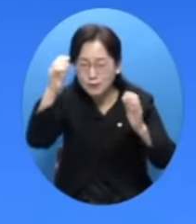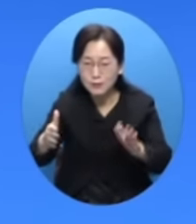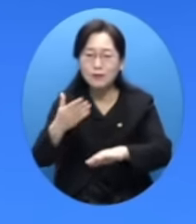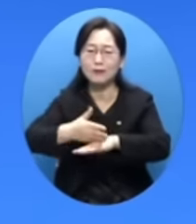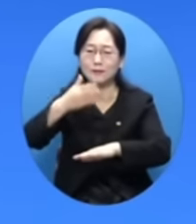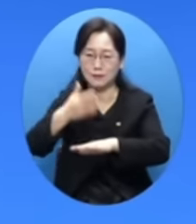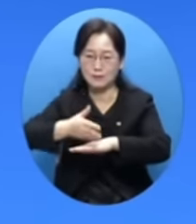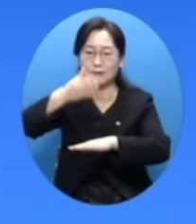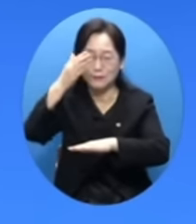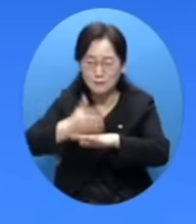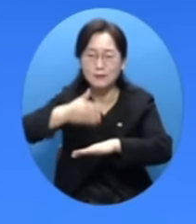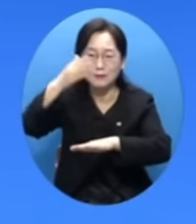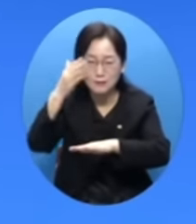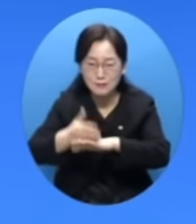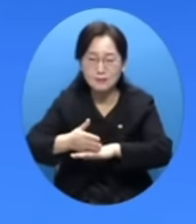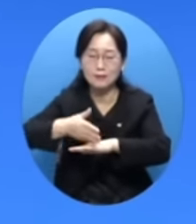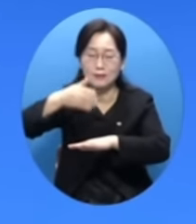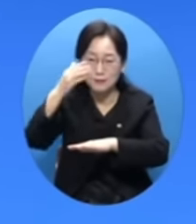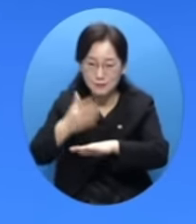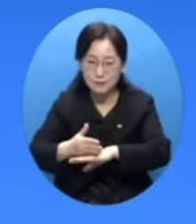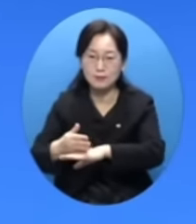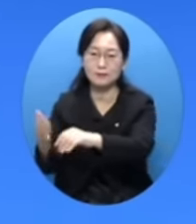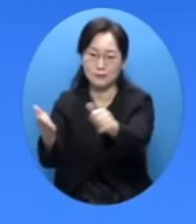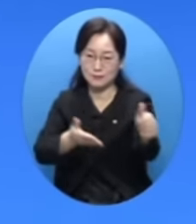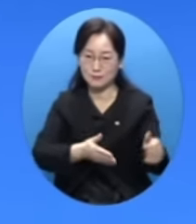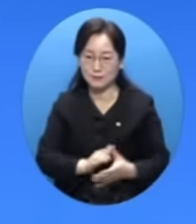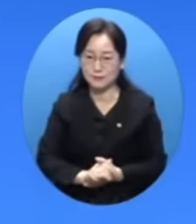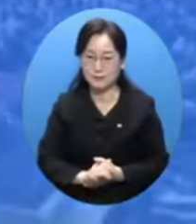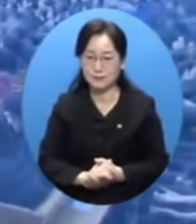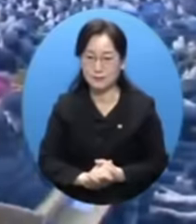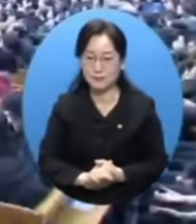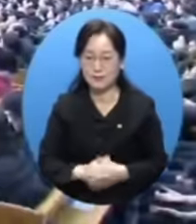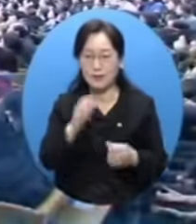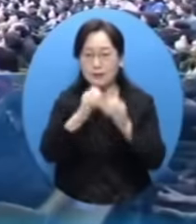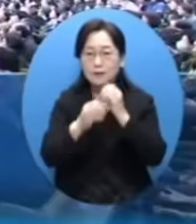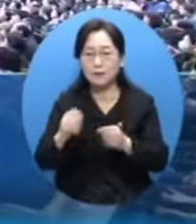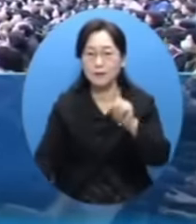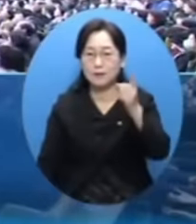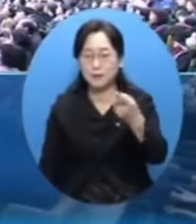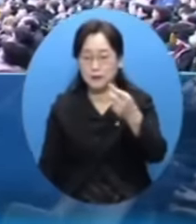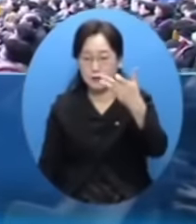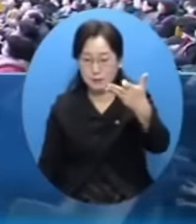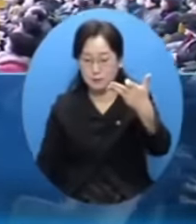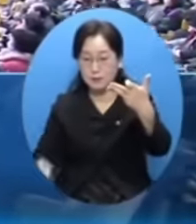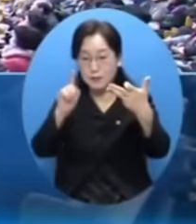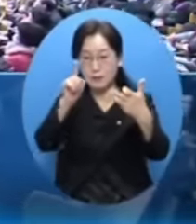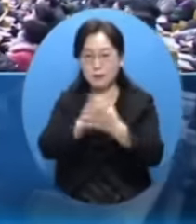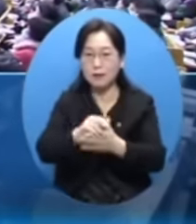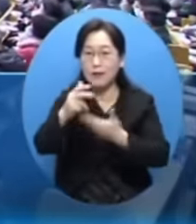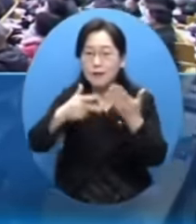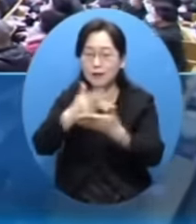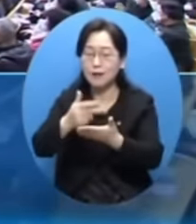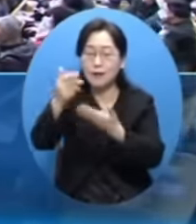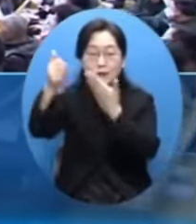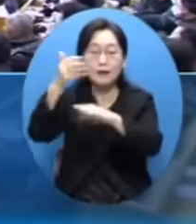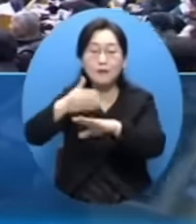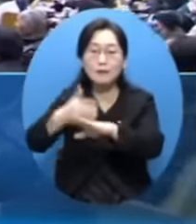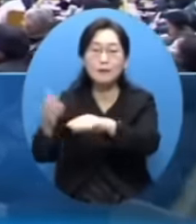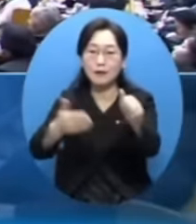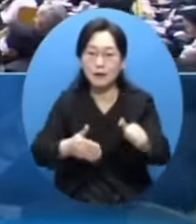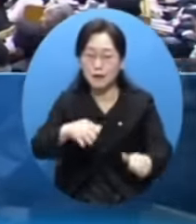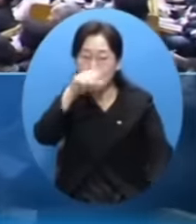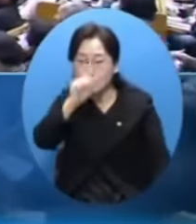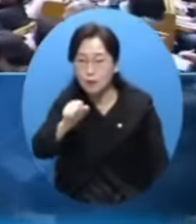감사하고 또 감사하고 또 감사해야 될 것입니다. 시편 118편 1절을 말씀합니다. 여호와께 감사하라. 그는